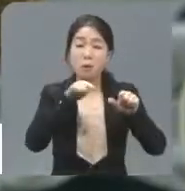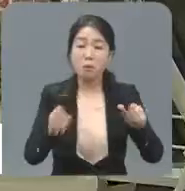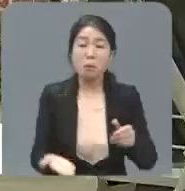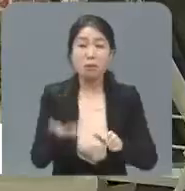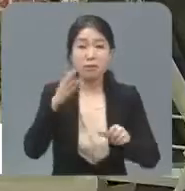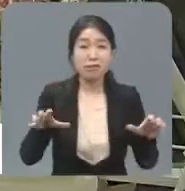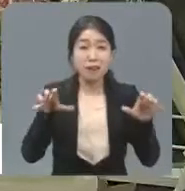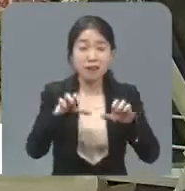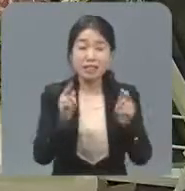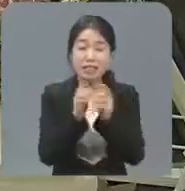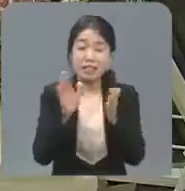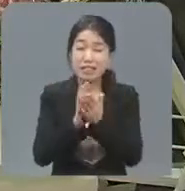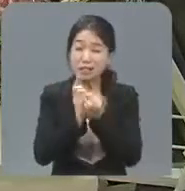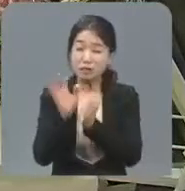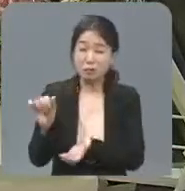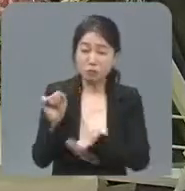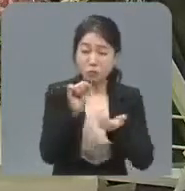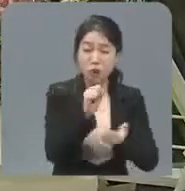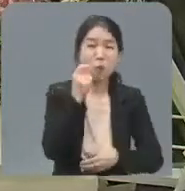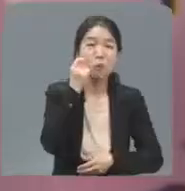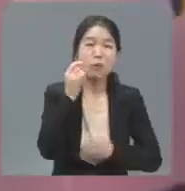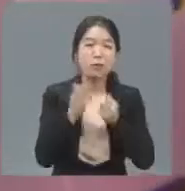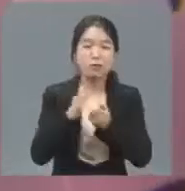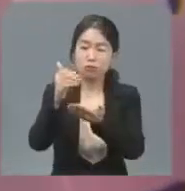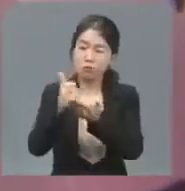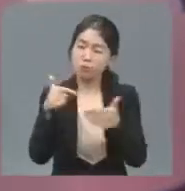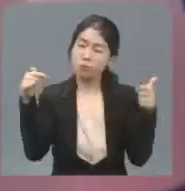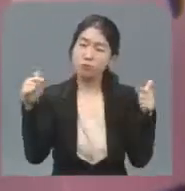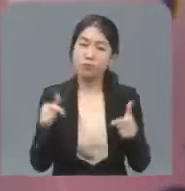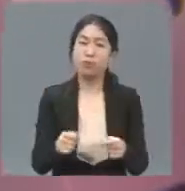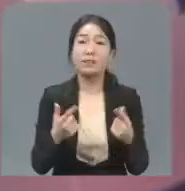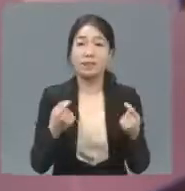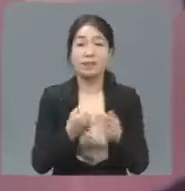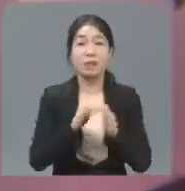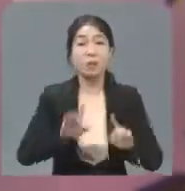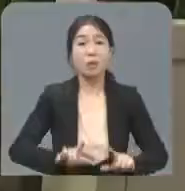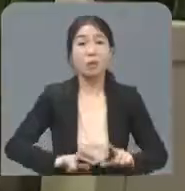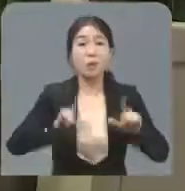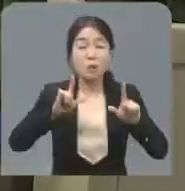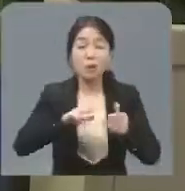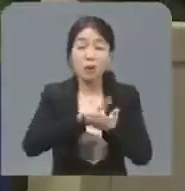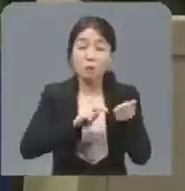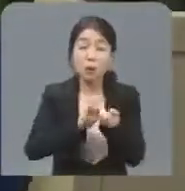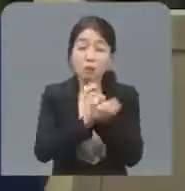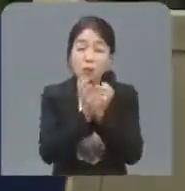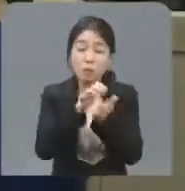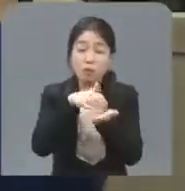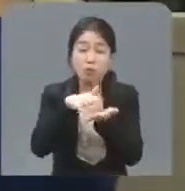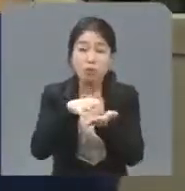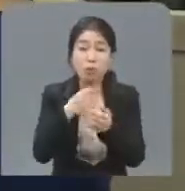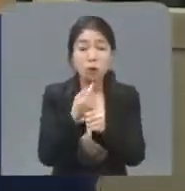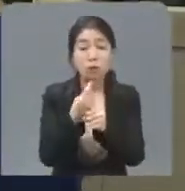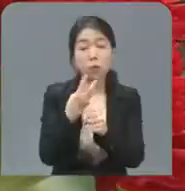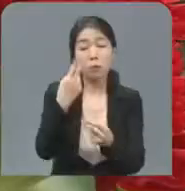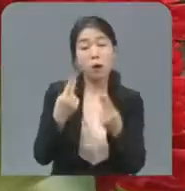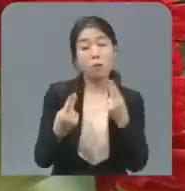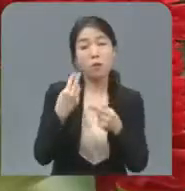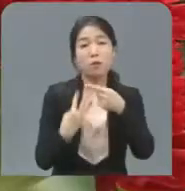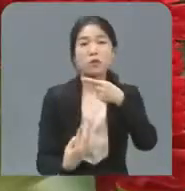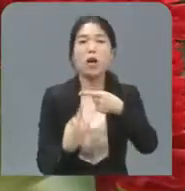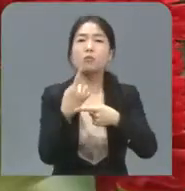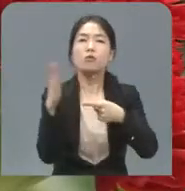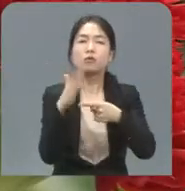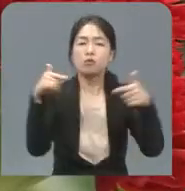직접 꽃을 전해주기 어렵다 보니 손님이 줄어든 겁니다. 올해엔 판매할 카네이션의 수량을 평년의 3분의 1